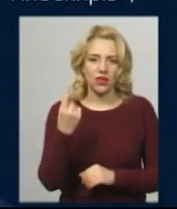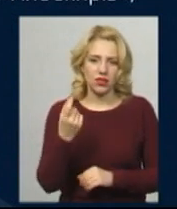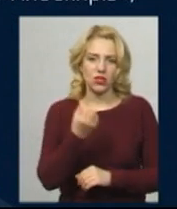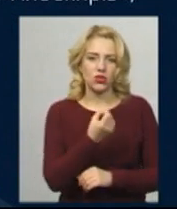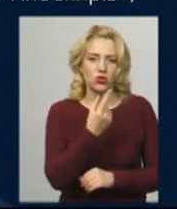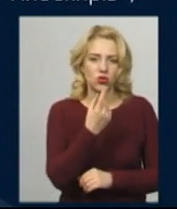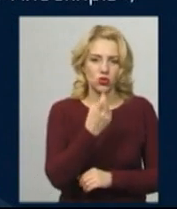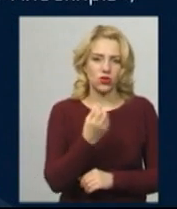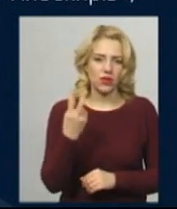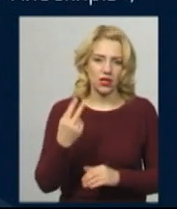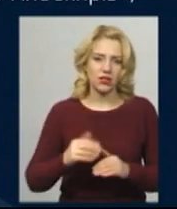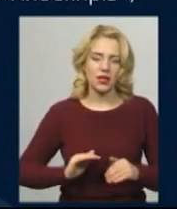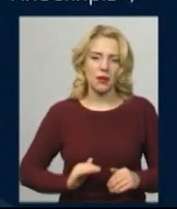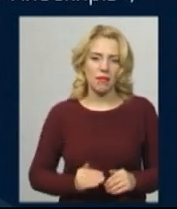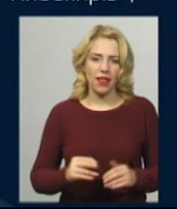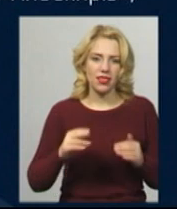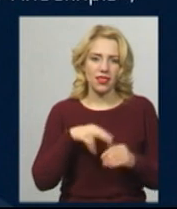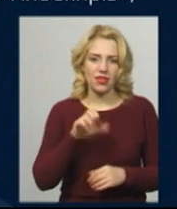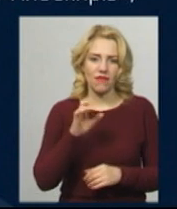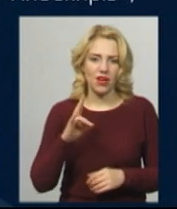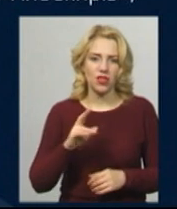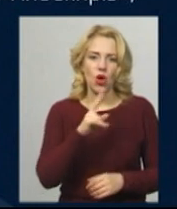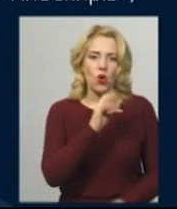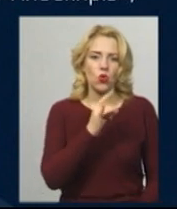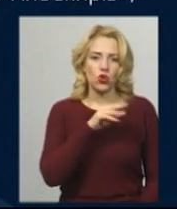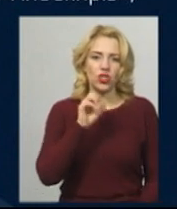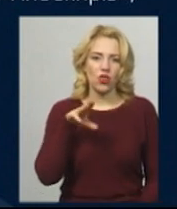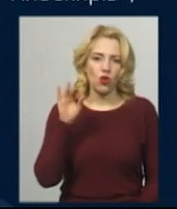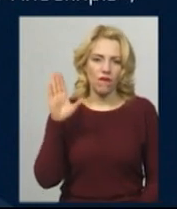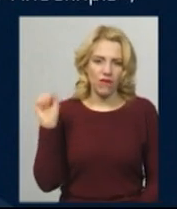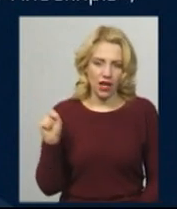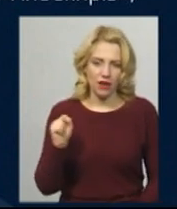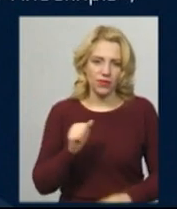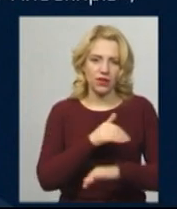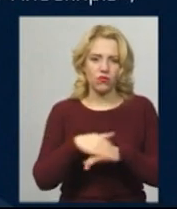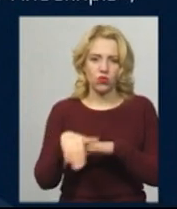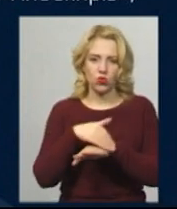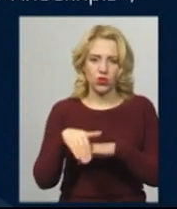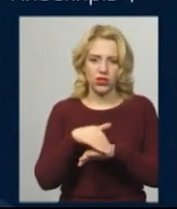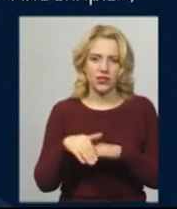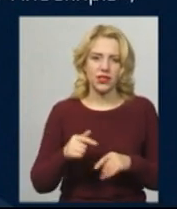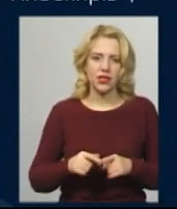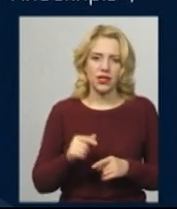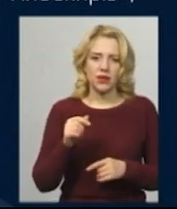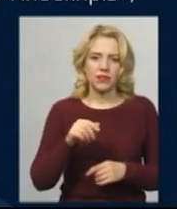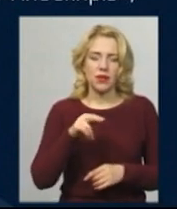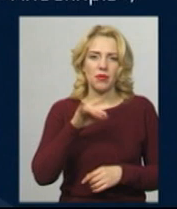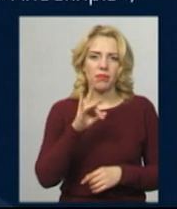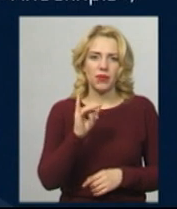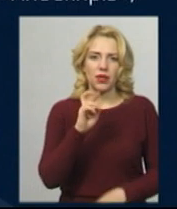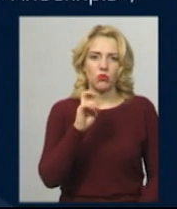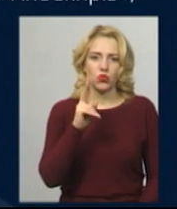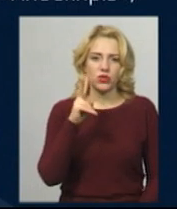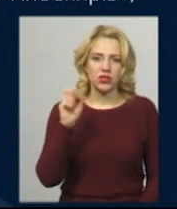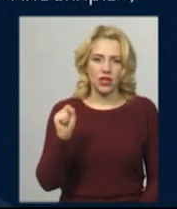зупинка «Пан Диван», вулиця Курчатова, ринок Ранковий біля АТБ та спортивний комплекс «Плоскирів», вулиця Прибузька,